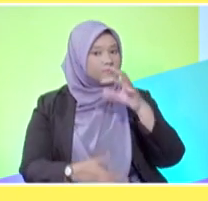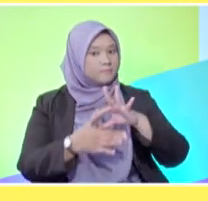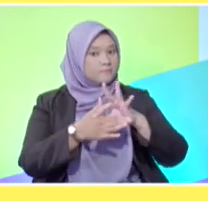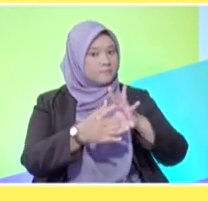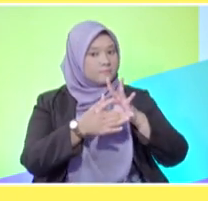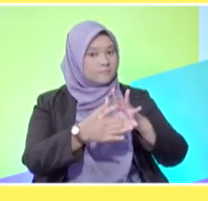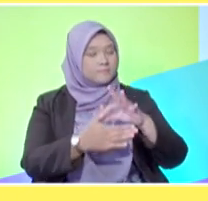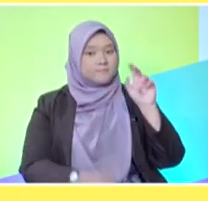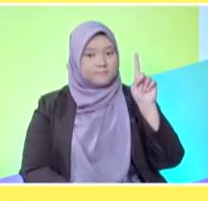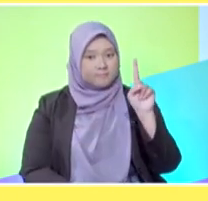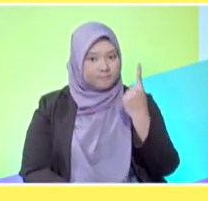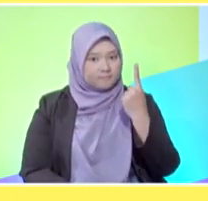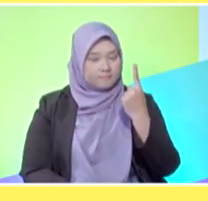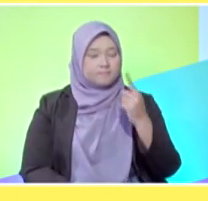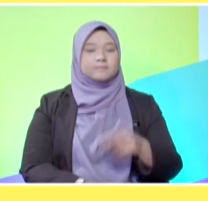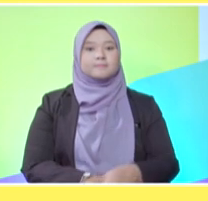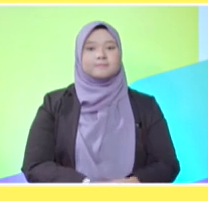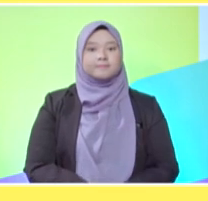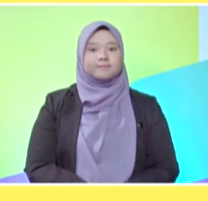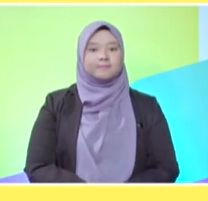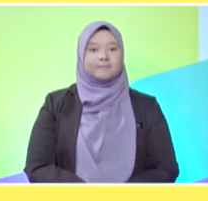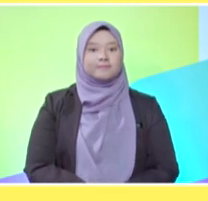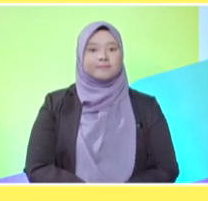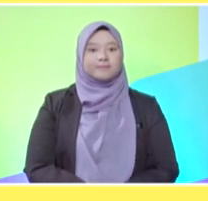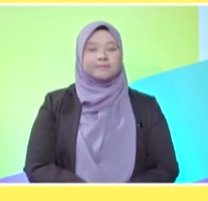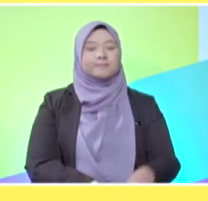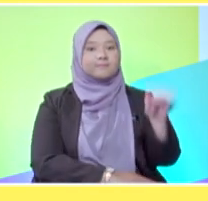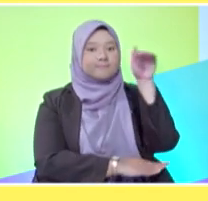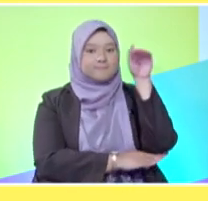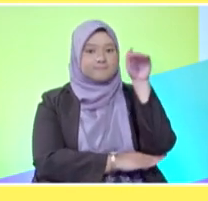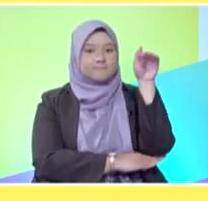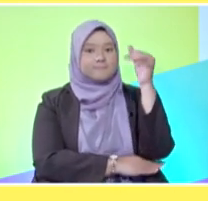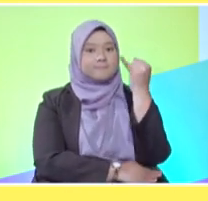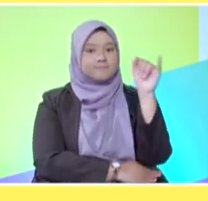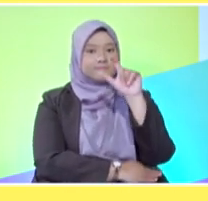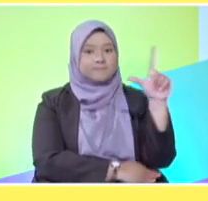dan ular adalah hewan yang makan daging saja